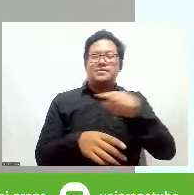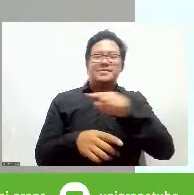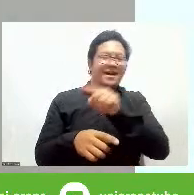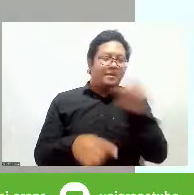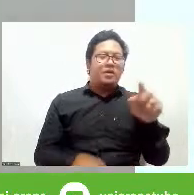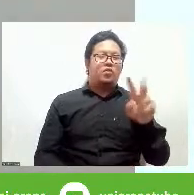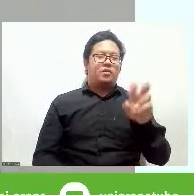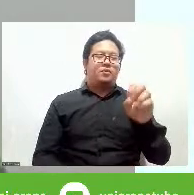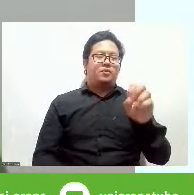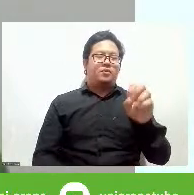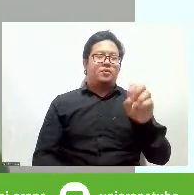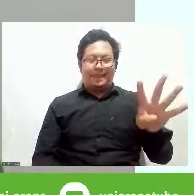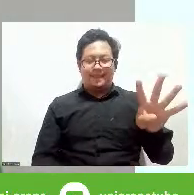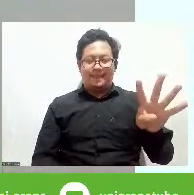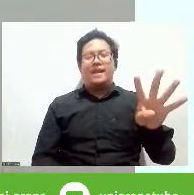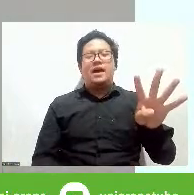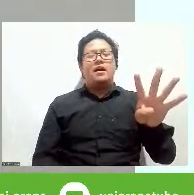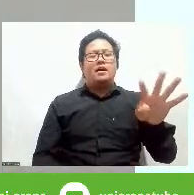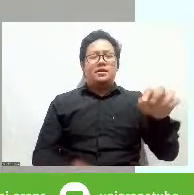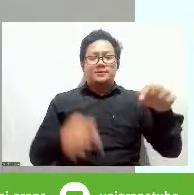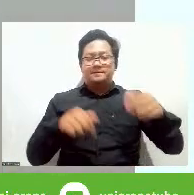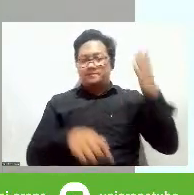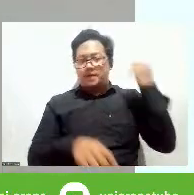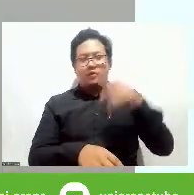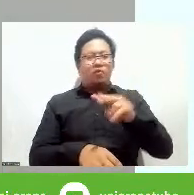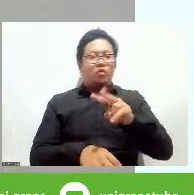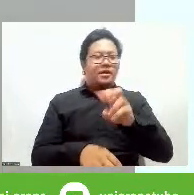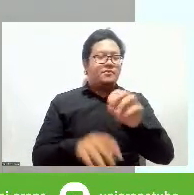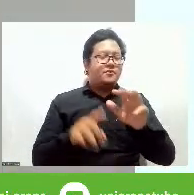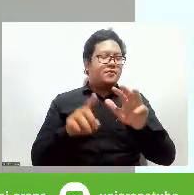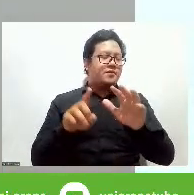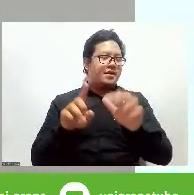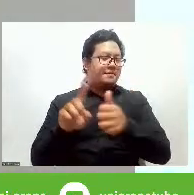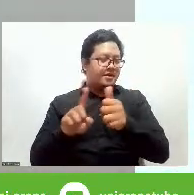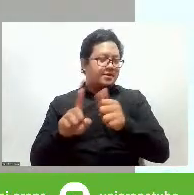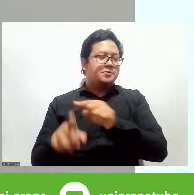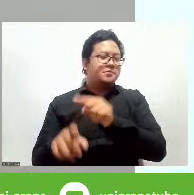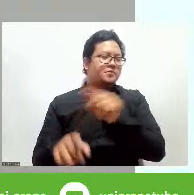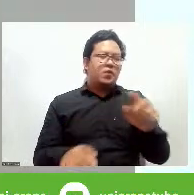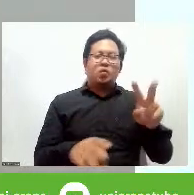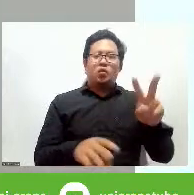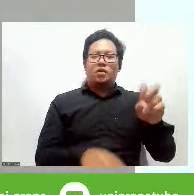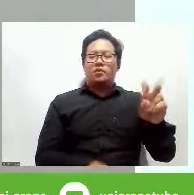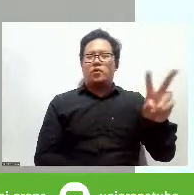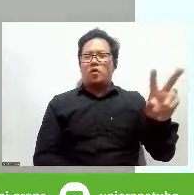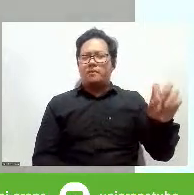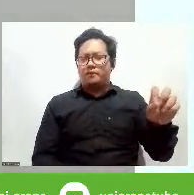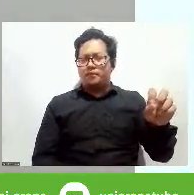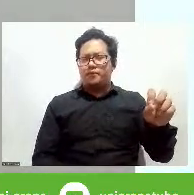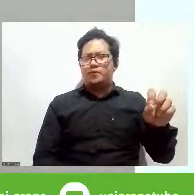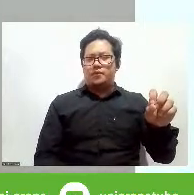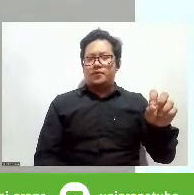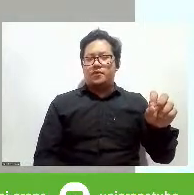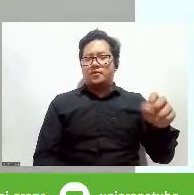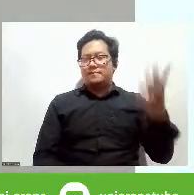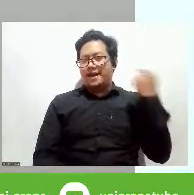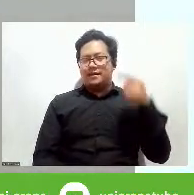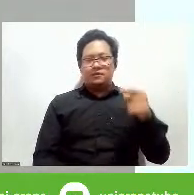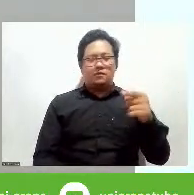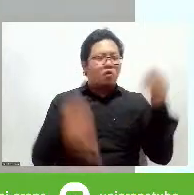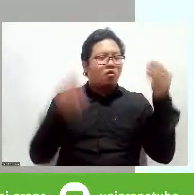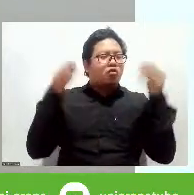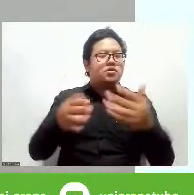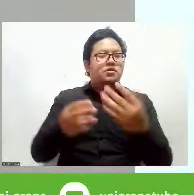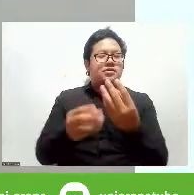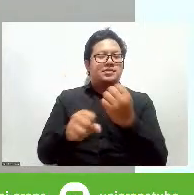kemarin 2016-2020 kami khusus untuk restorasi gambut dan